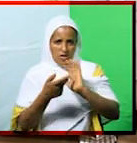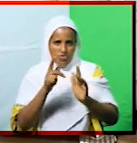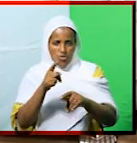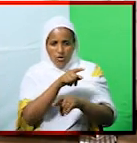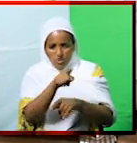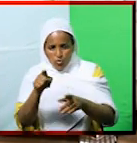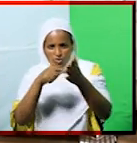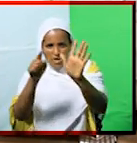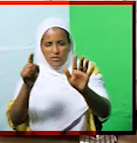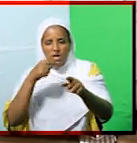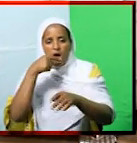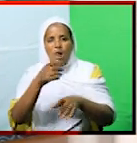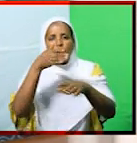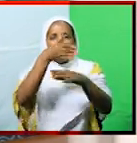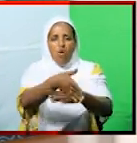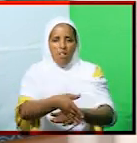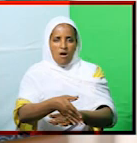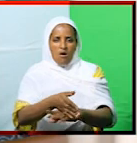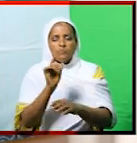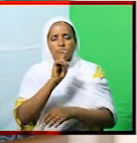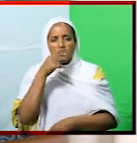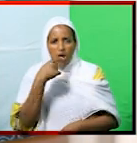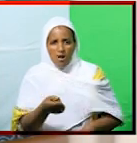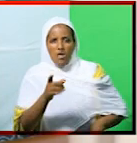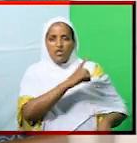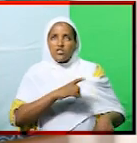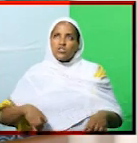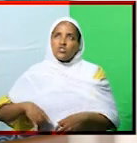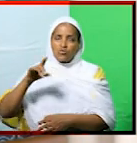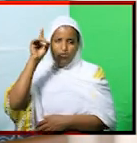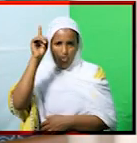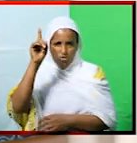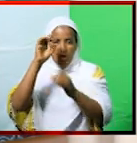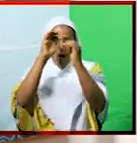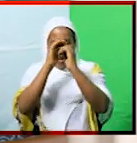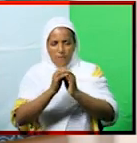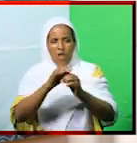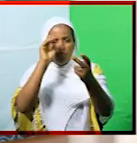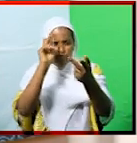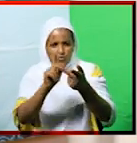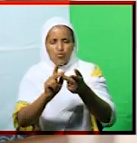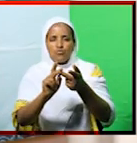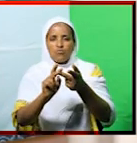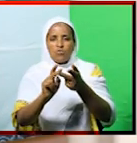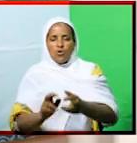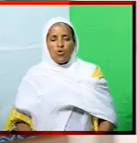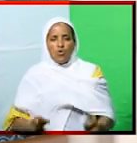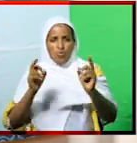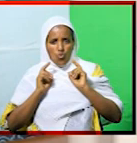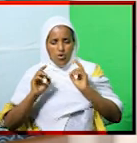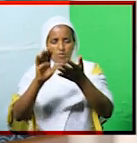ማለት ነው። ለነሱ ተገለጠ ካለ በኋላ ምንድነው የሚለው? ክርስቶስ አምላክ ፍጹም ወሃቢ